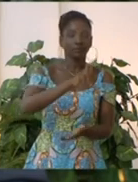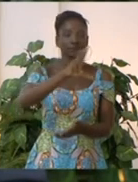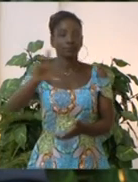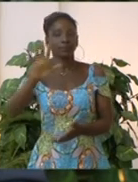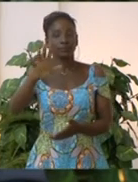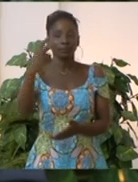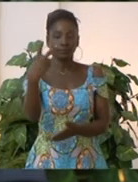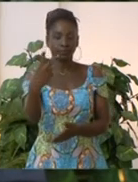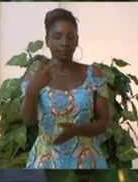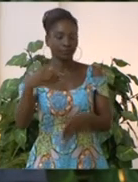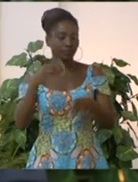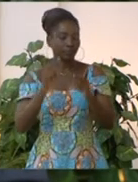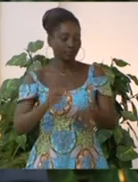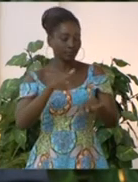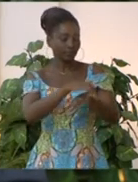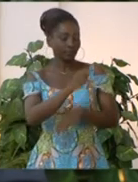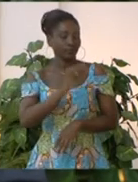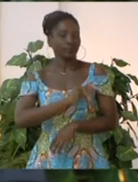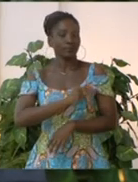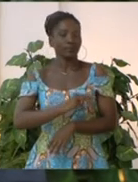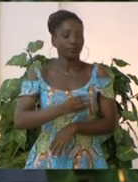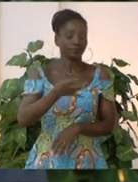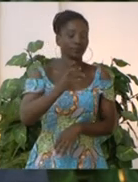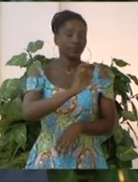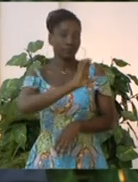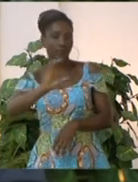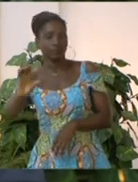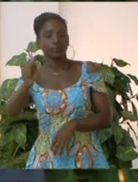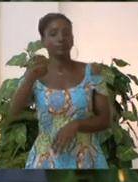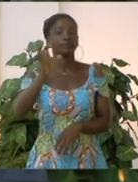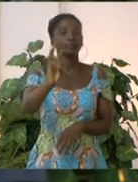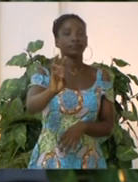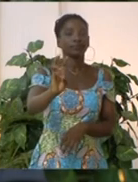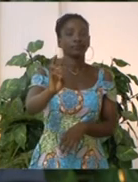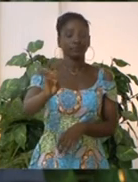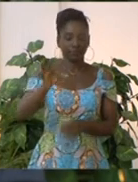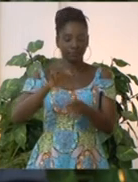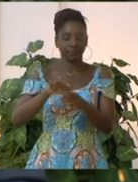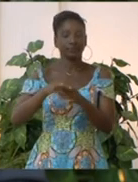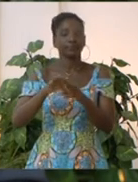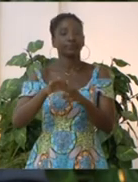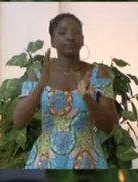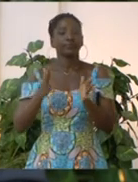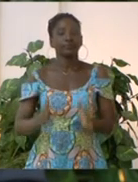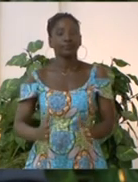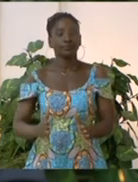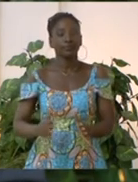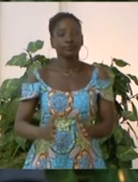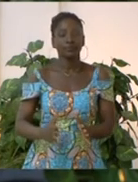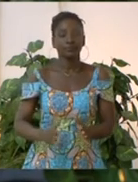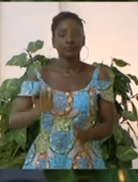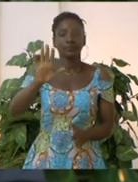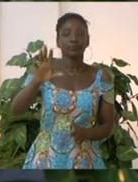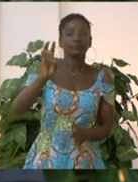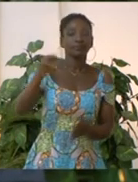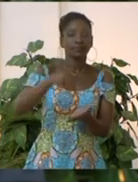personnel d'astreinte 7 116 votants c'est que 6000 à